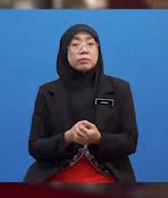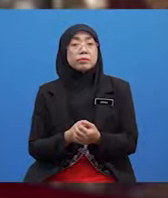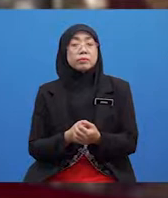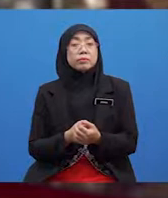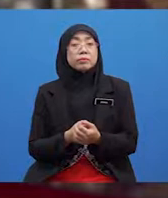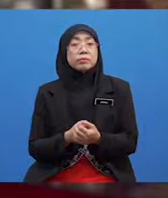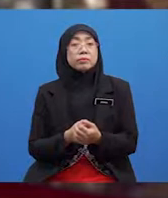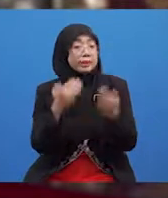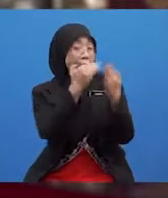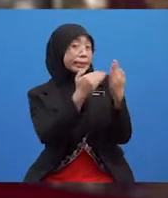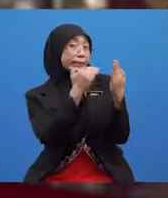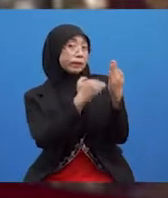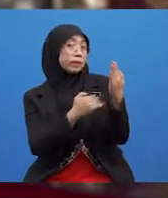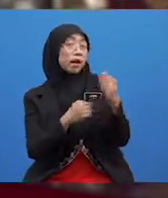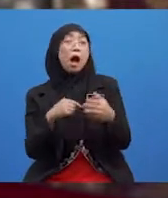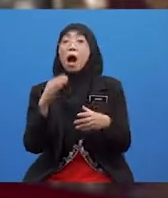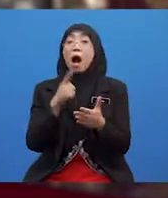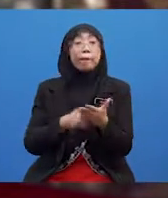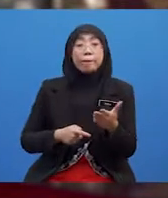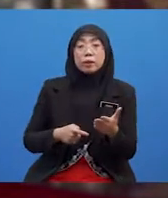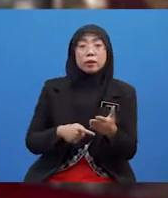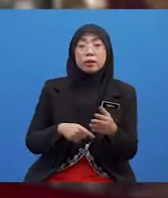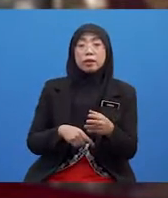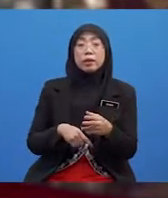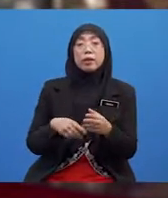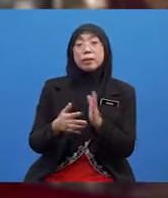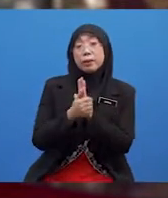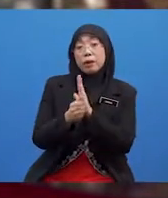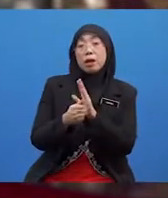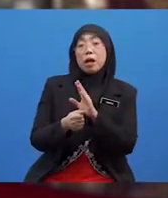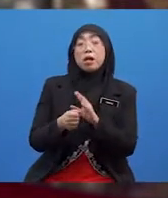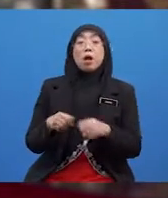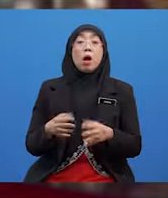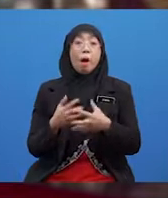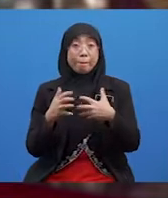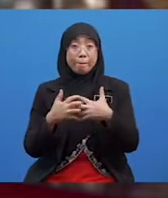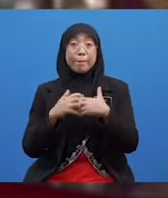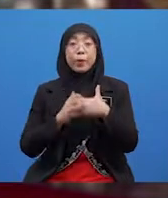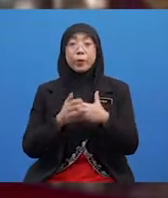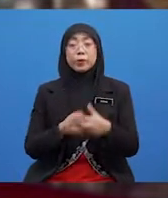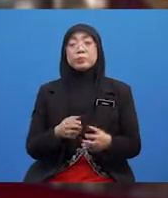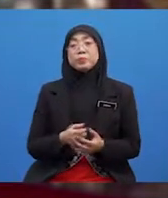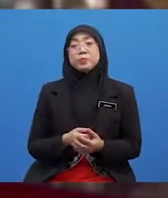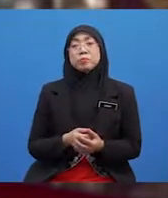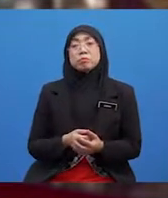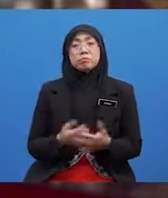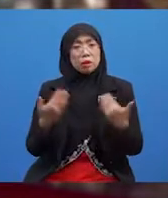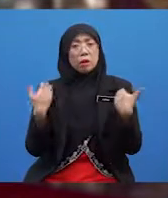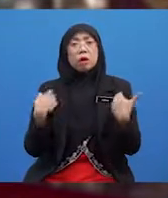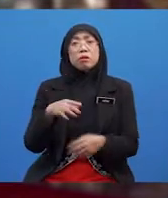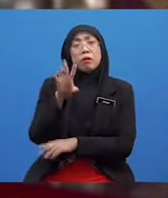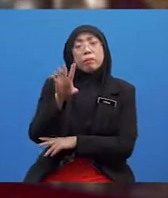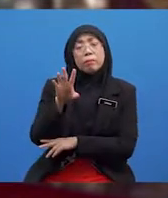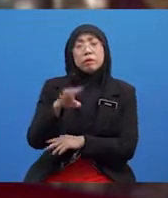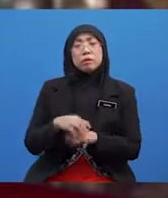tentang bagaimana individu pada setiap usia yang pelbagai dapat dilakukan